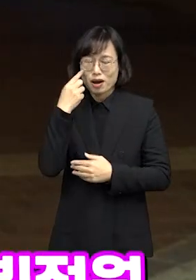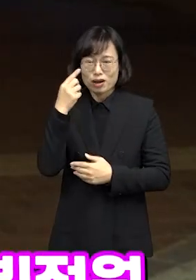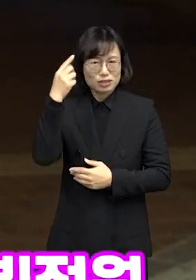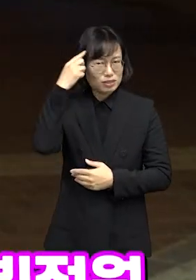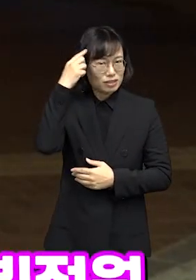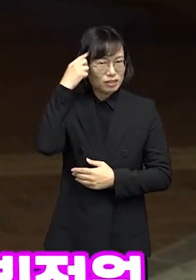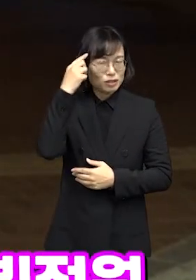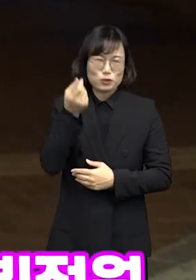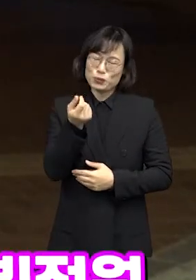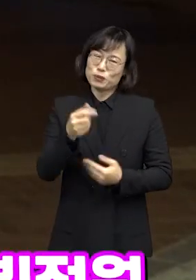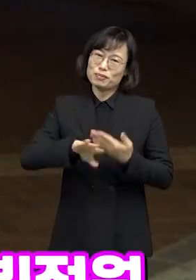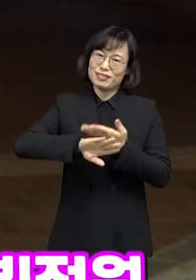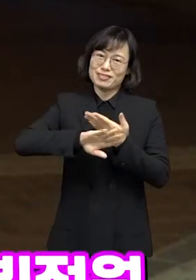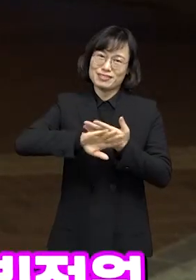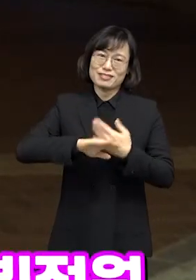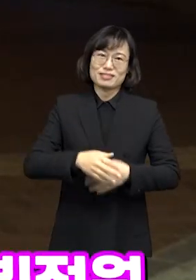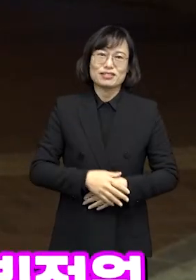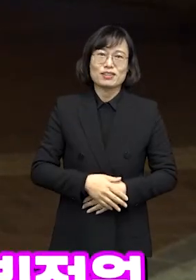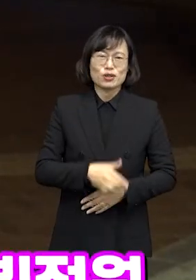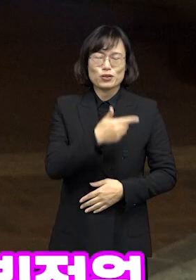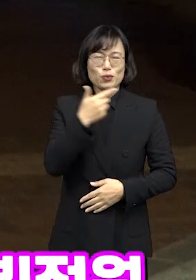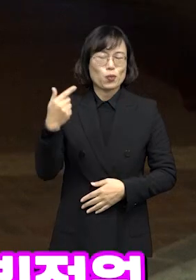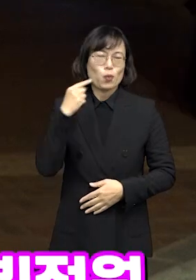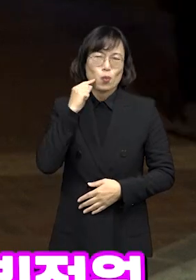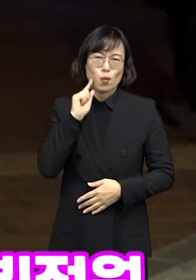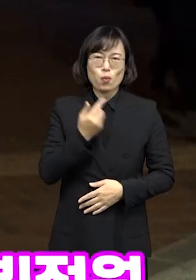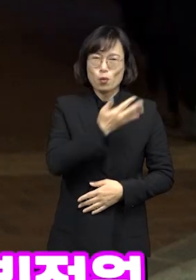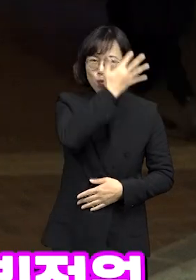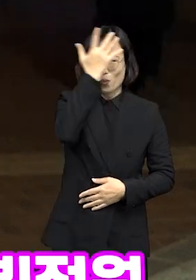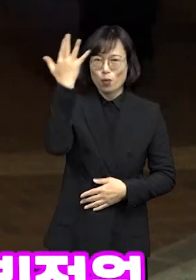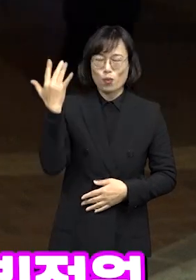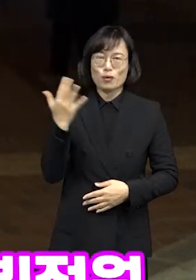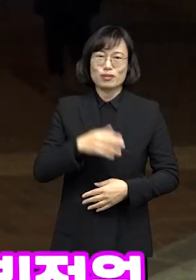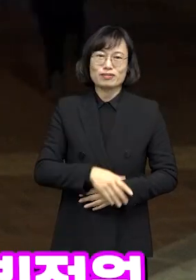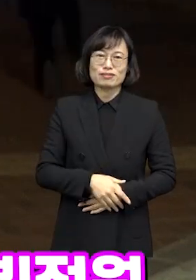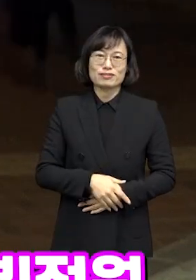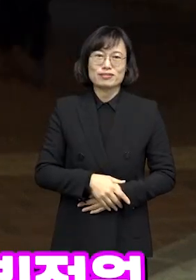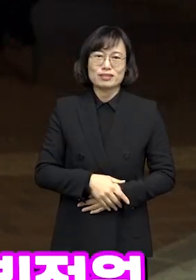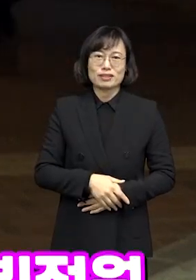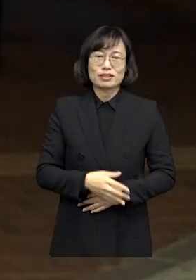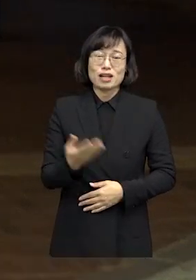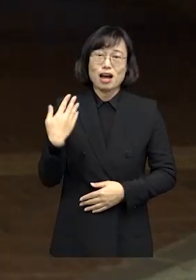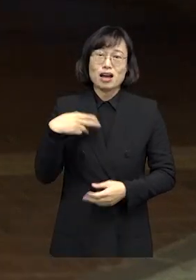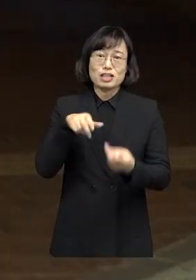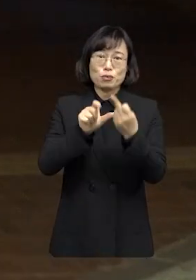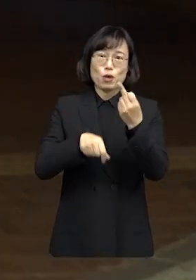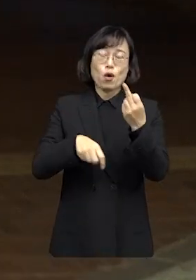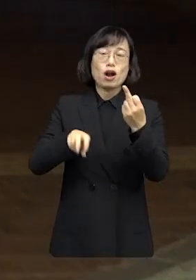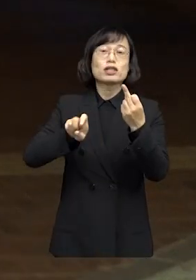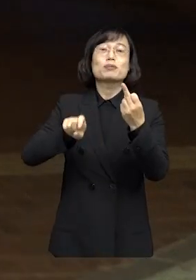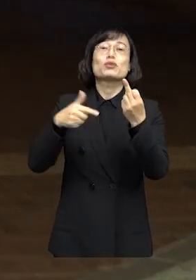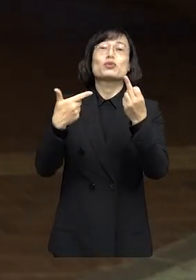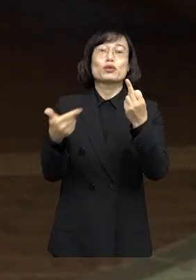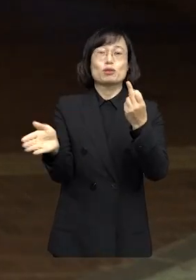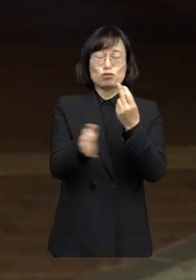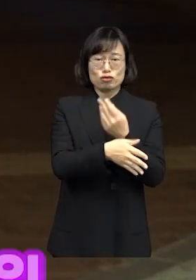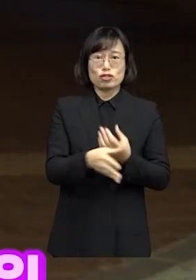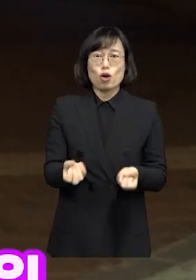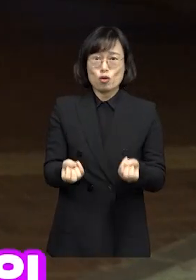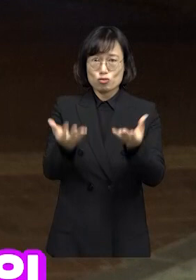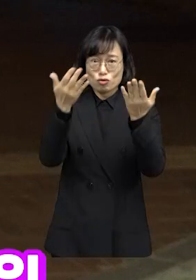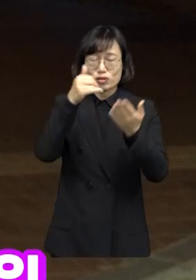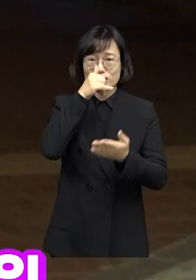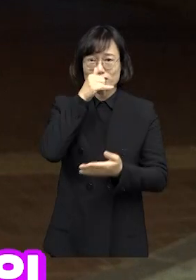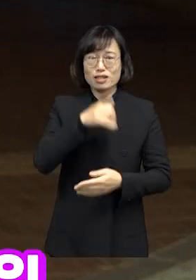제가 생각한 것과는 조금 다르긴 하지만 너무 아름답고 예뻐요. 지난 16일부터 황산공원 빛의